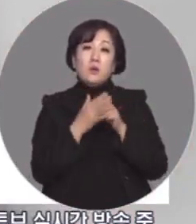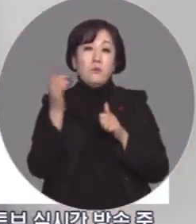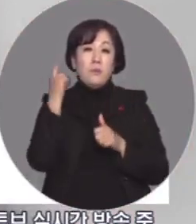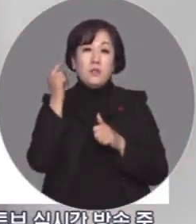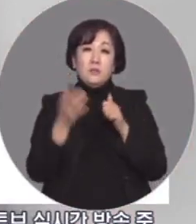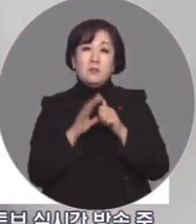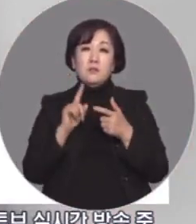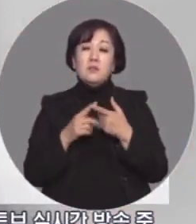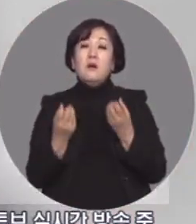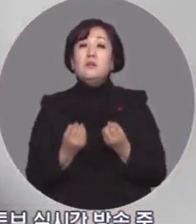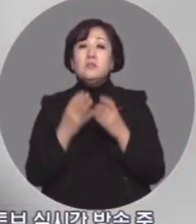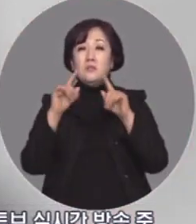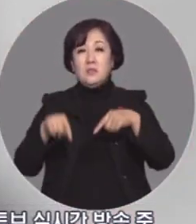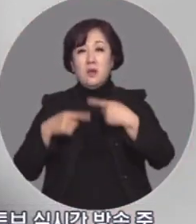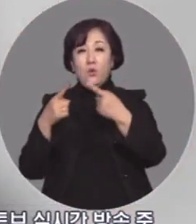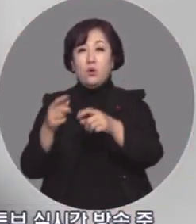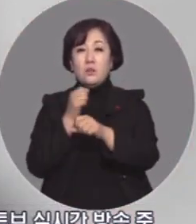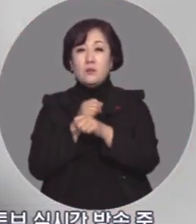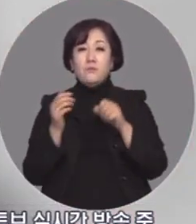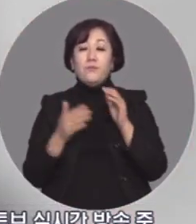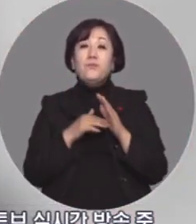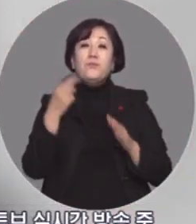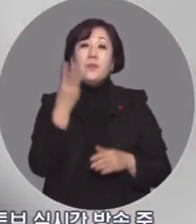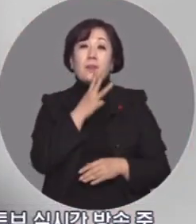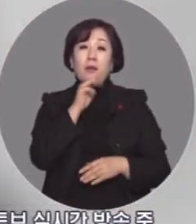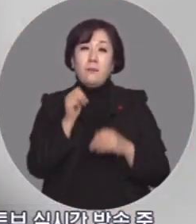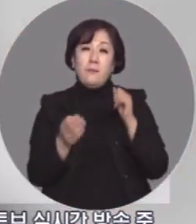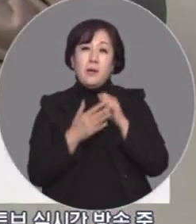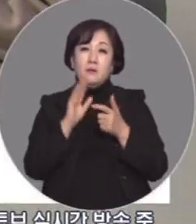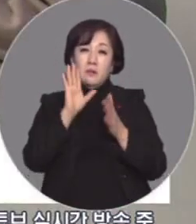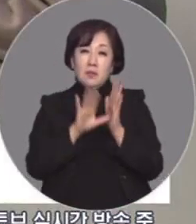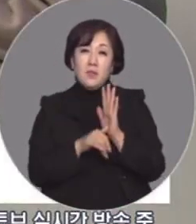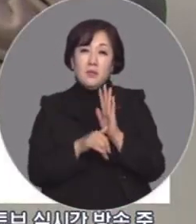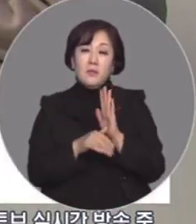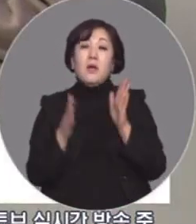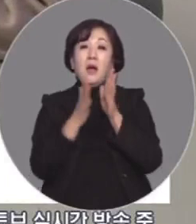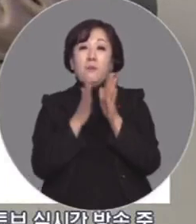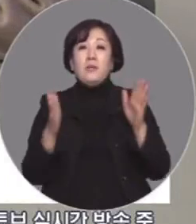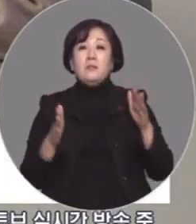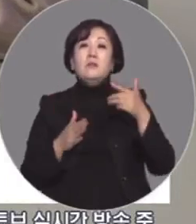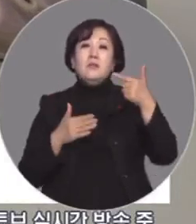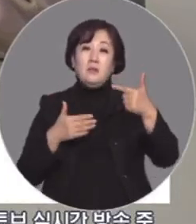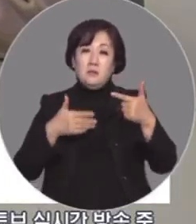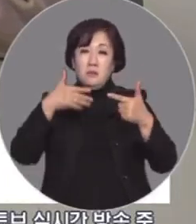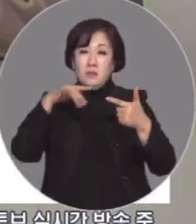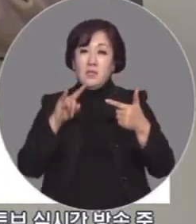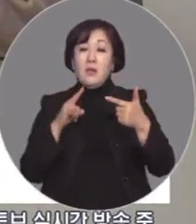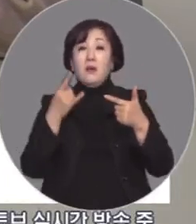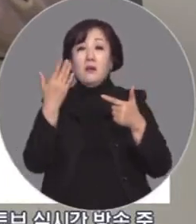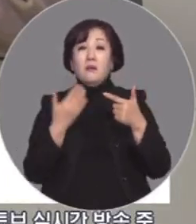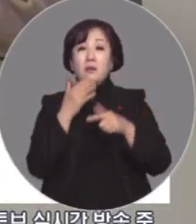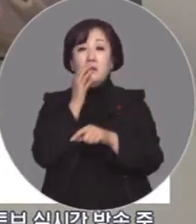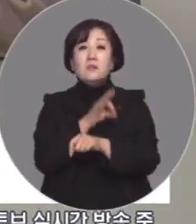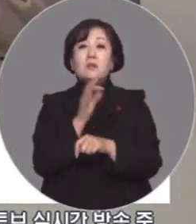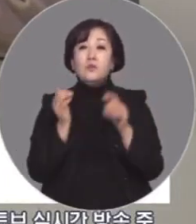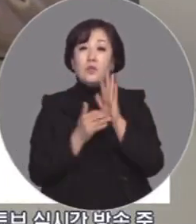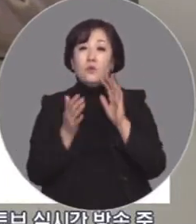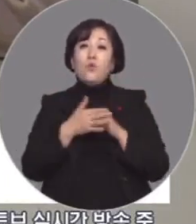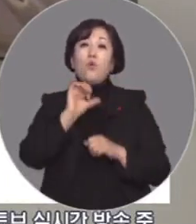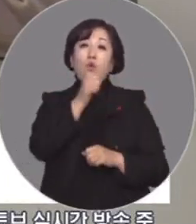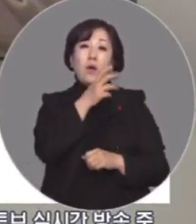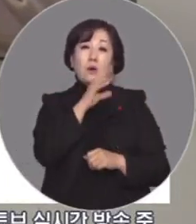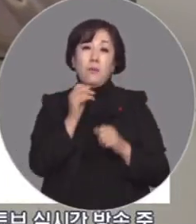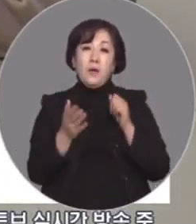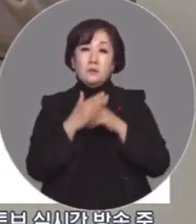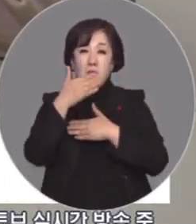결혼식장을 찾아갔습니다. 3천만 원 같으면요, 그 당시에 아파트 6채 샀어요. 네. 500만 원 이래가